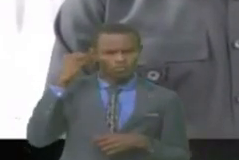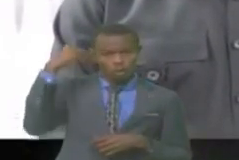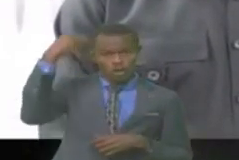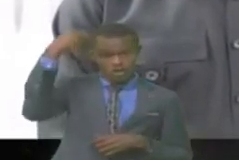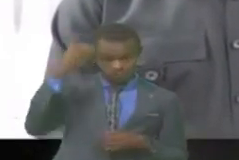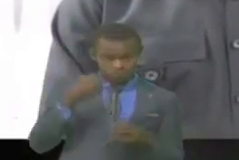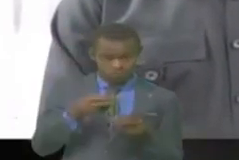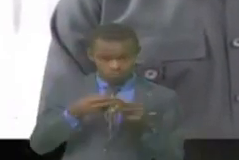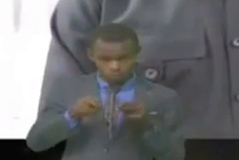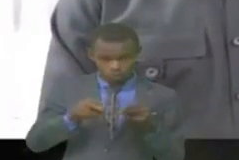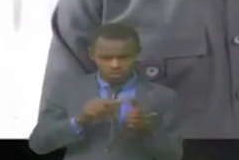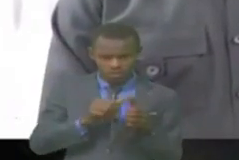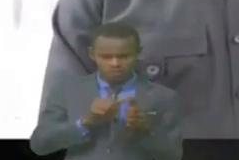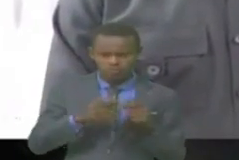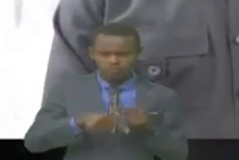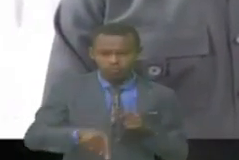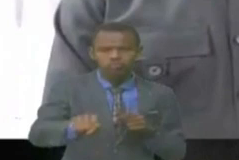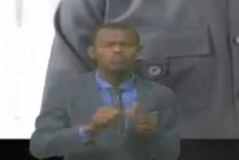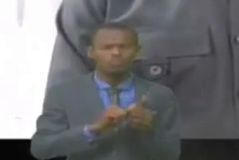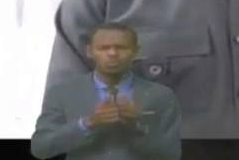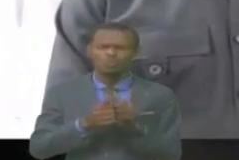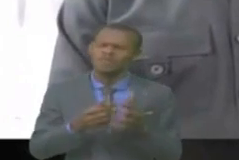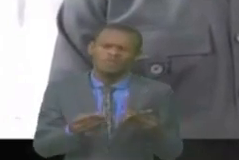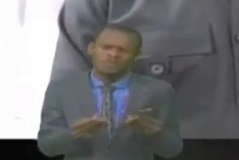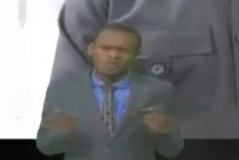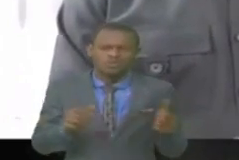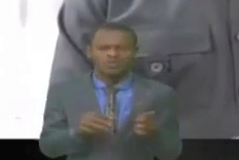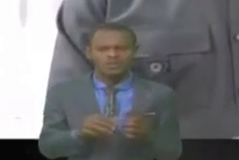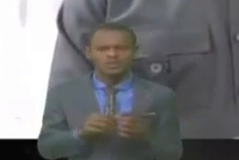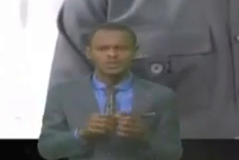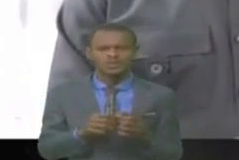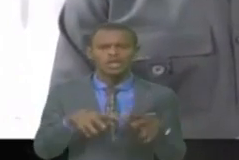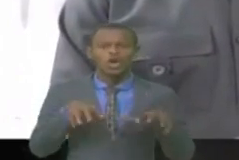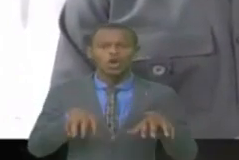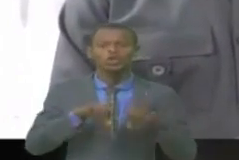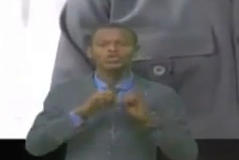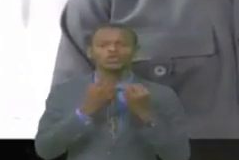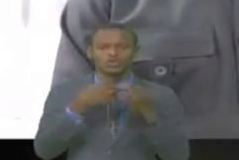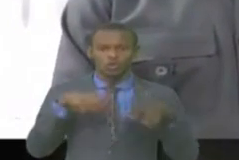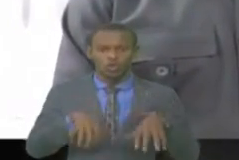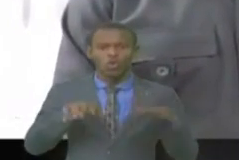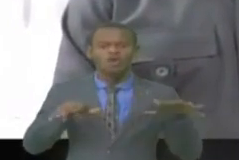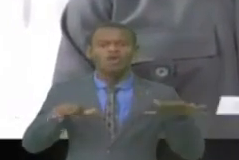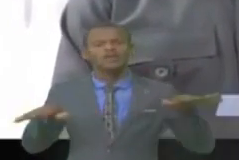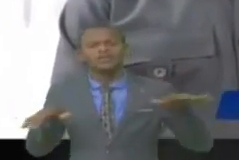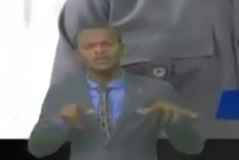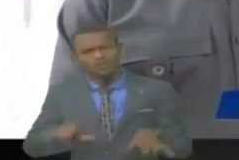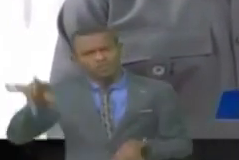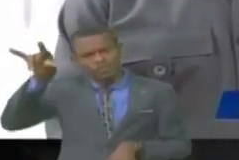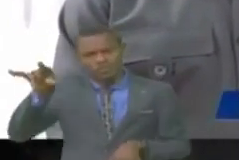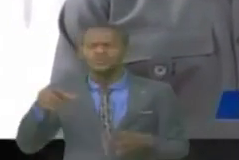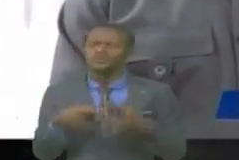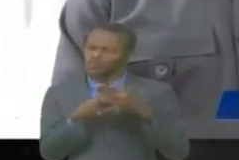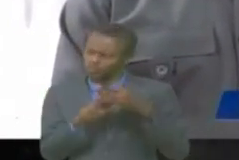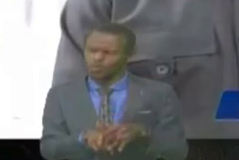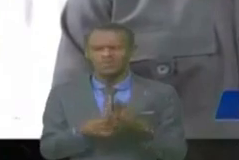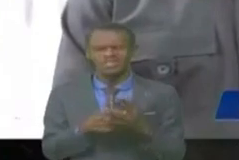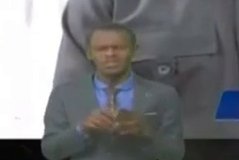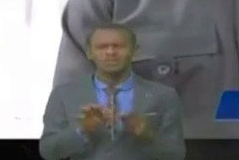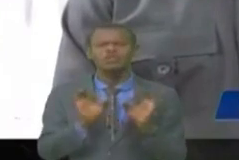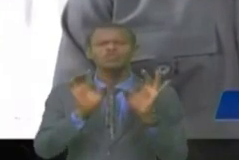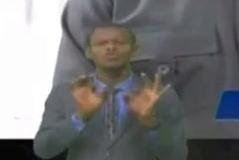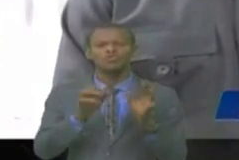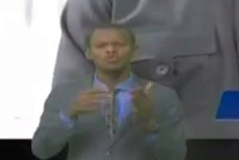à la compagnie de reprendre le réseau par très rapidement l'acquisition de 2 avions en location pour nous permettre d'assurer